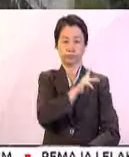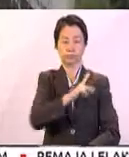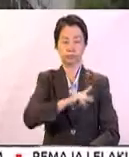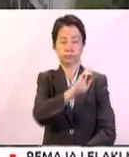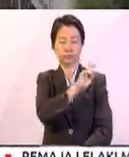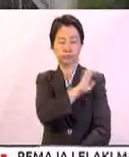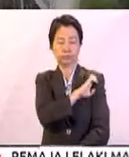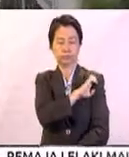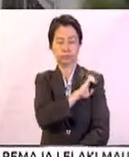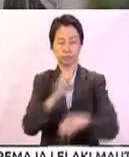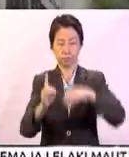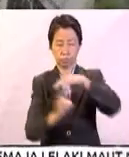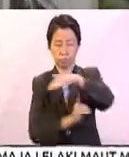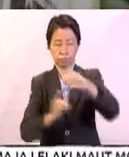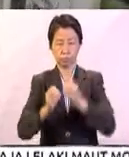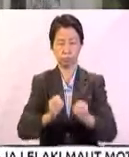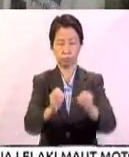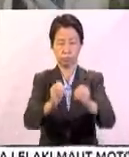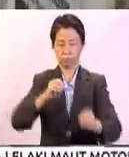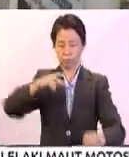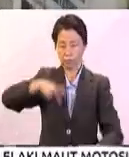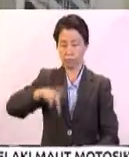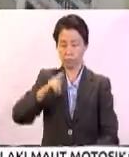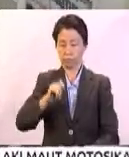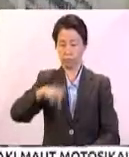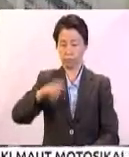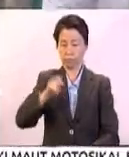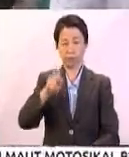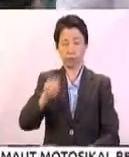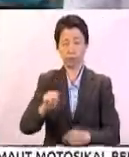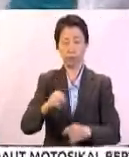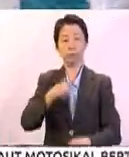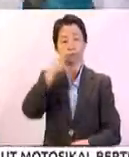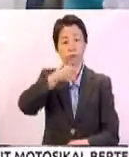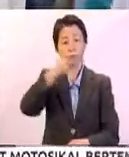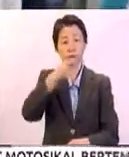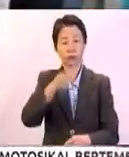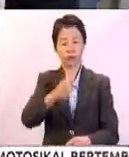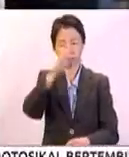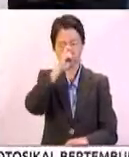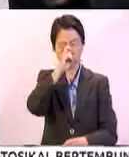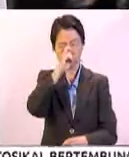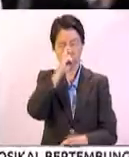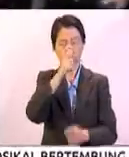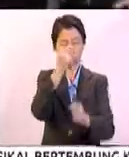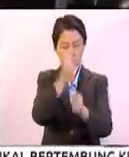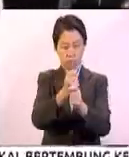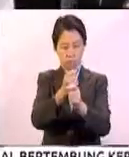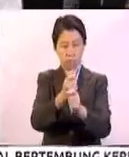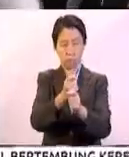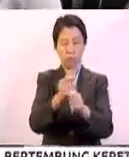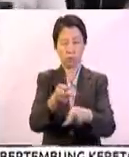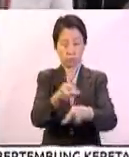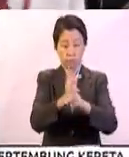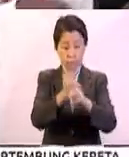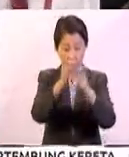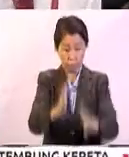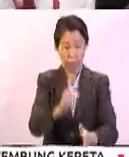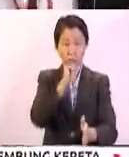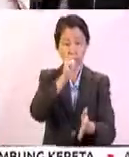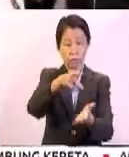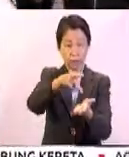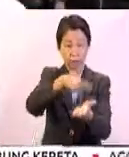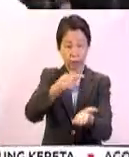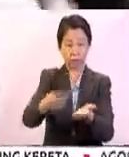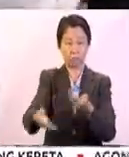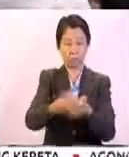Eksekutif Dasar dan Operasi PTPTN Mastura Muhammad Khalid berkata, penguatkuasaan lebih ketat terhadap peminjam yang tidak membayar